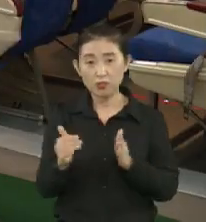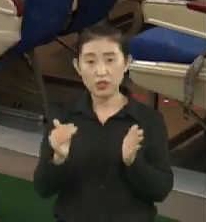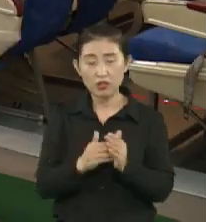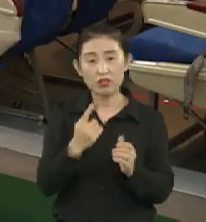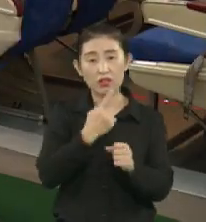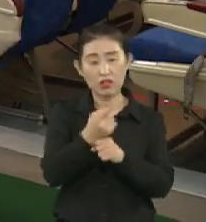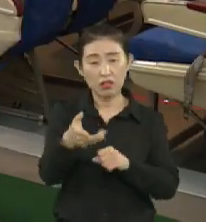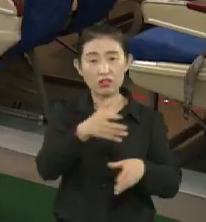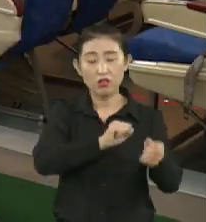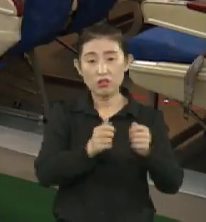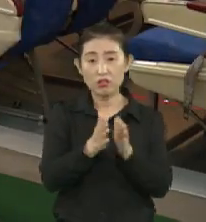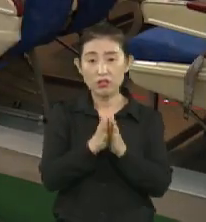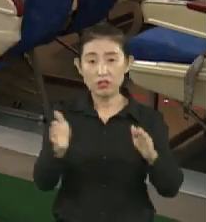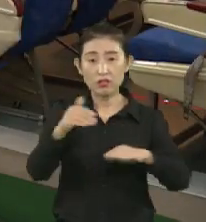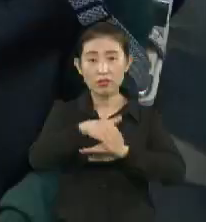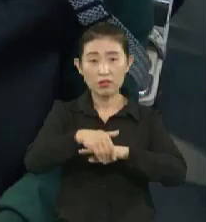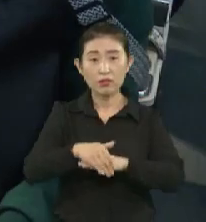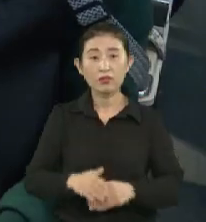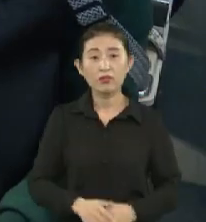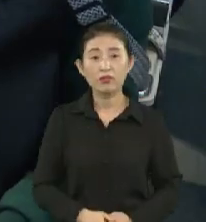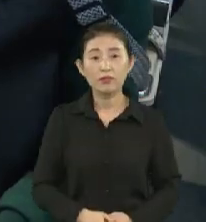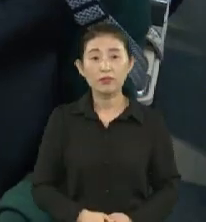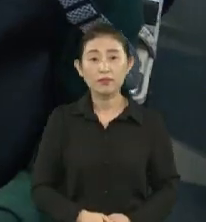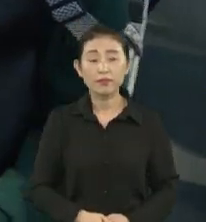내년에 적극 시행하기로 했습니다